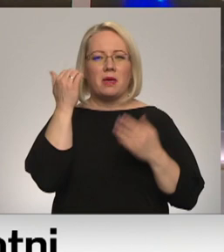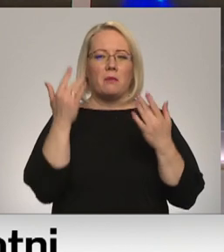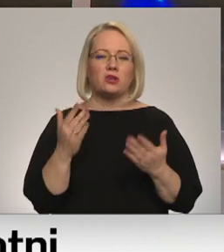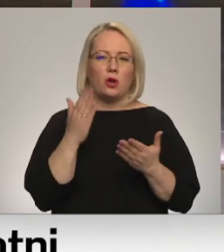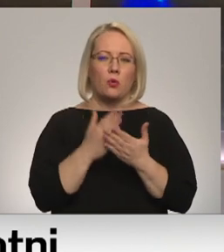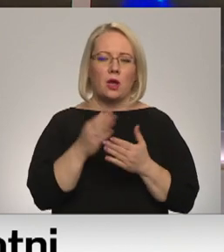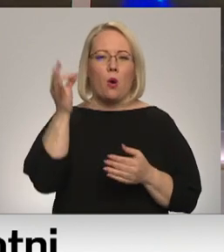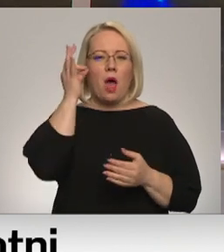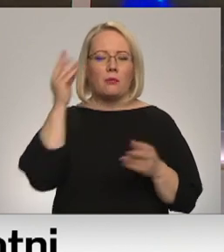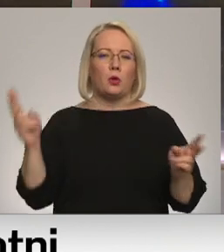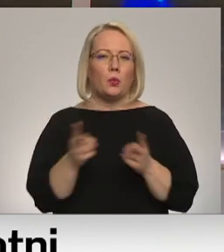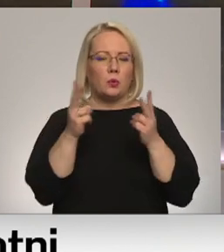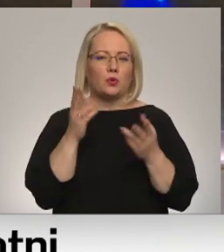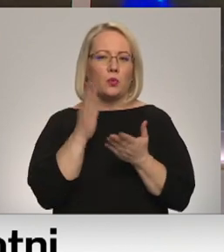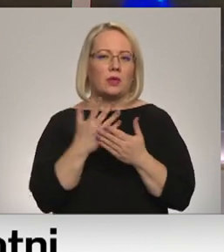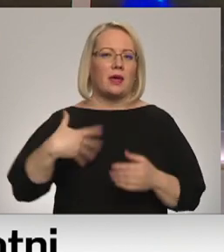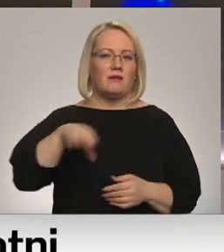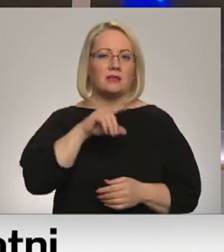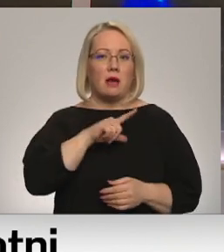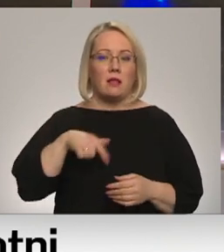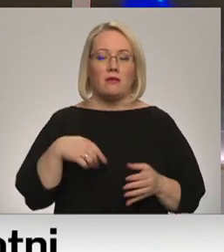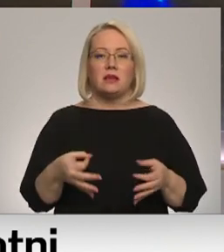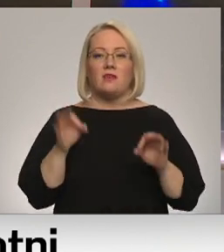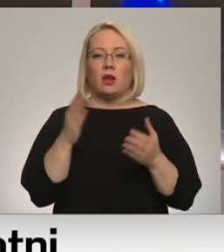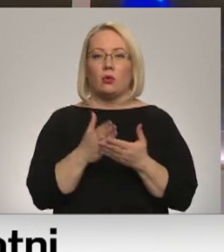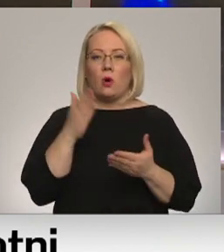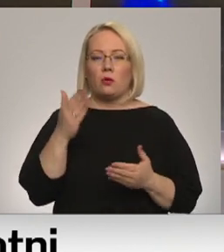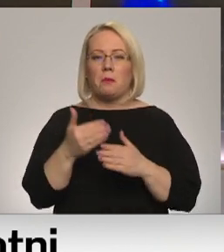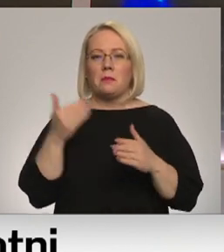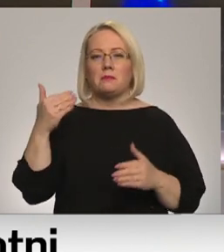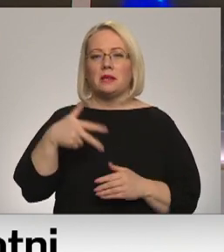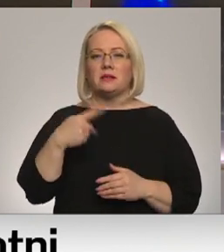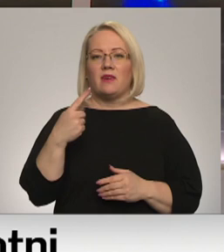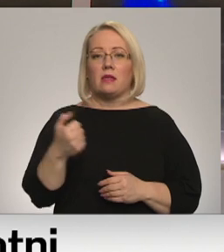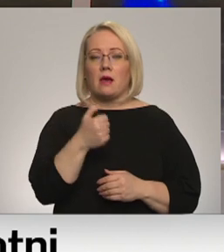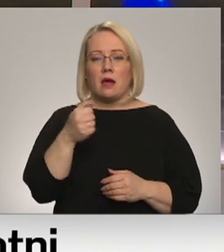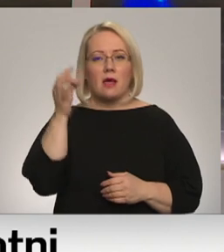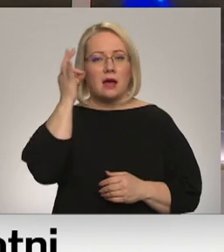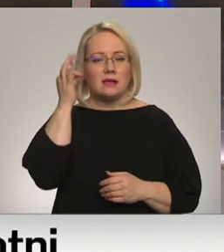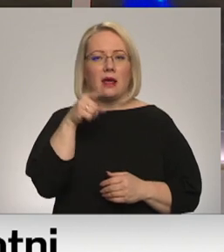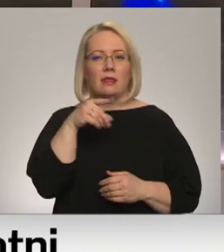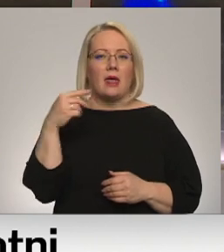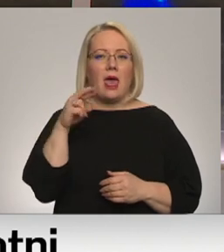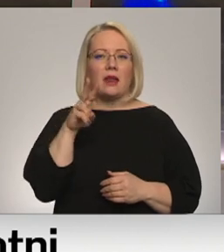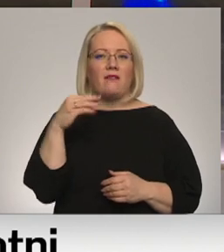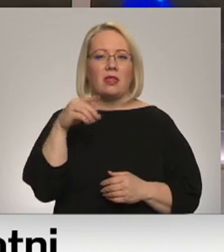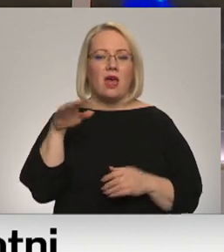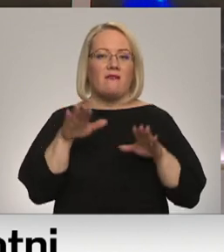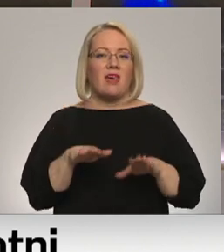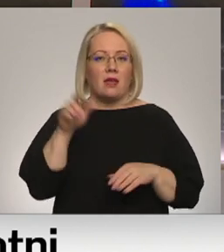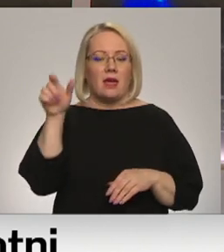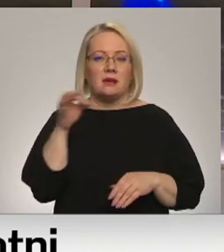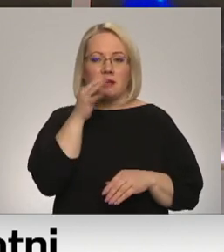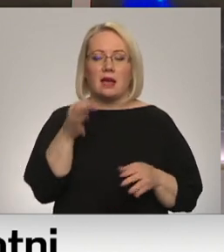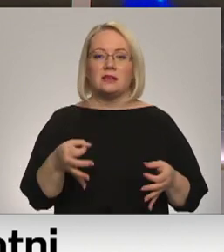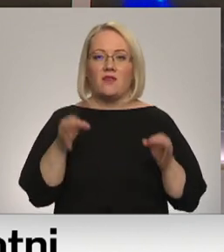atmiņu uguns, kuri tiek kurti visā Latvijā. Svarīgos notikumus pirms 31 gada vakar atcerējās arī Tērvetē, kur vietējie saka,